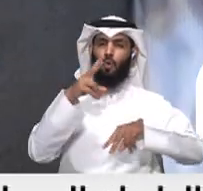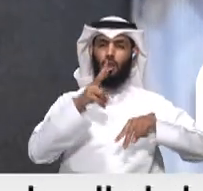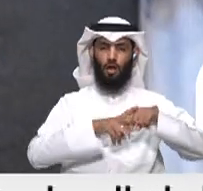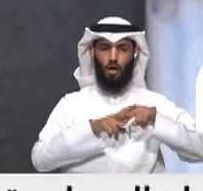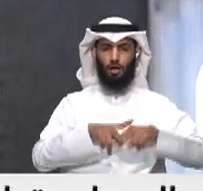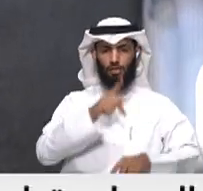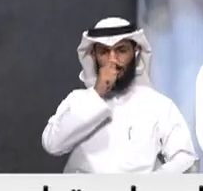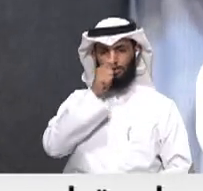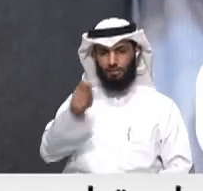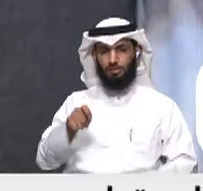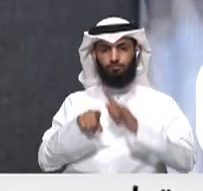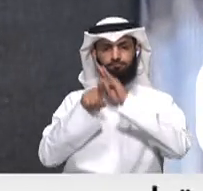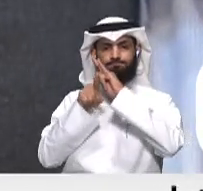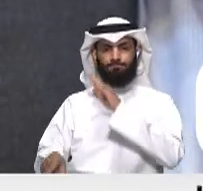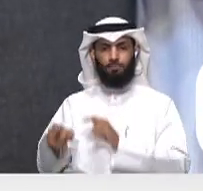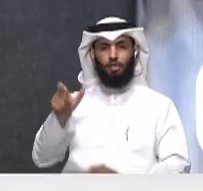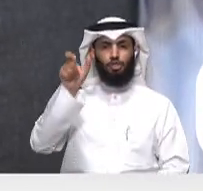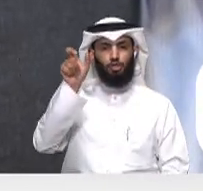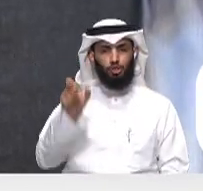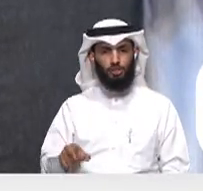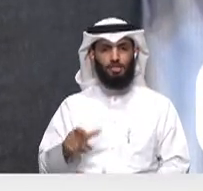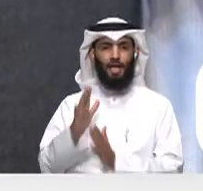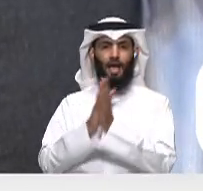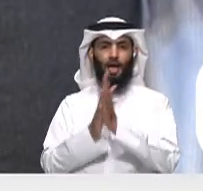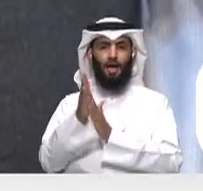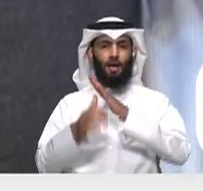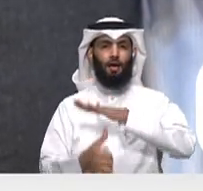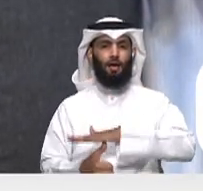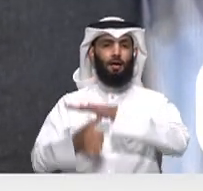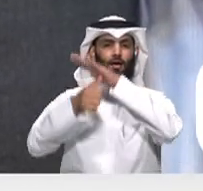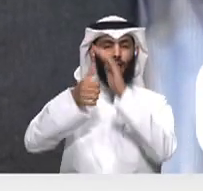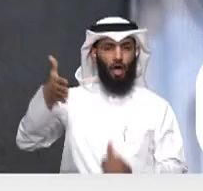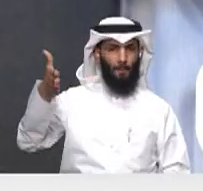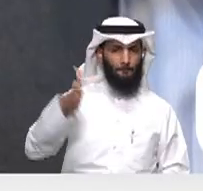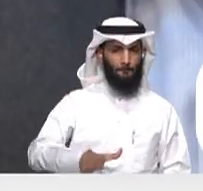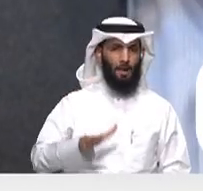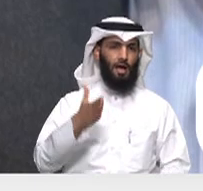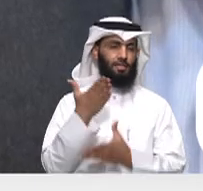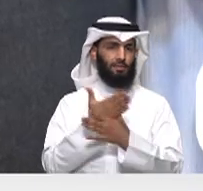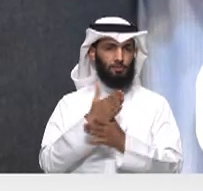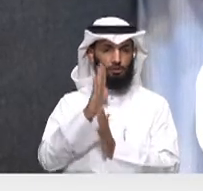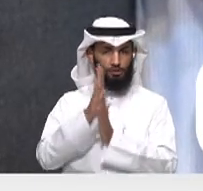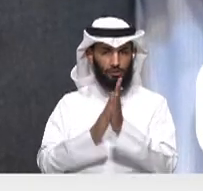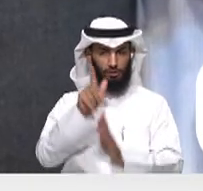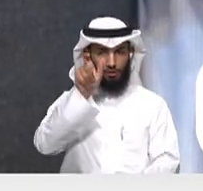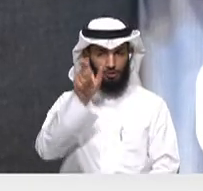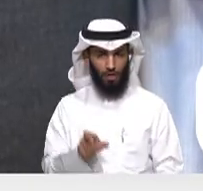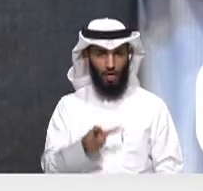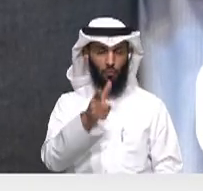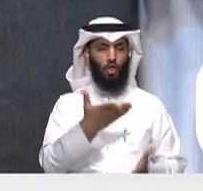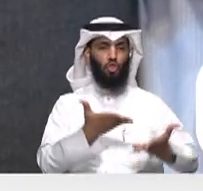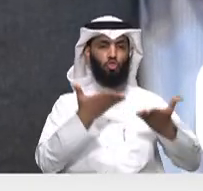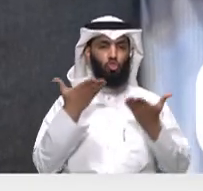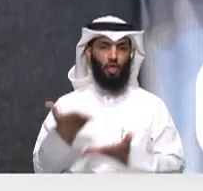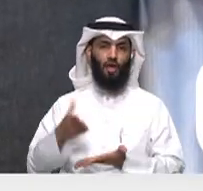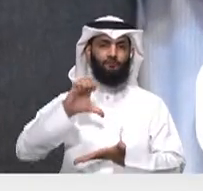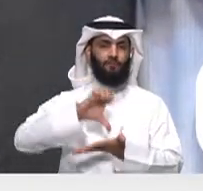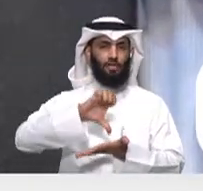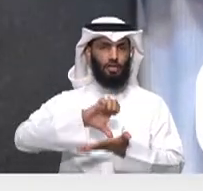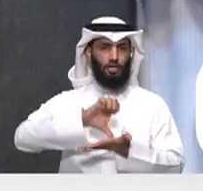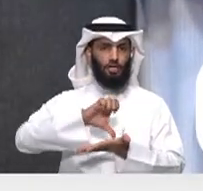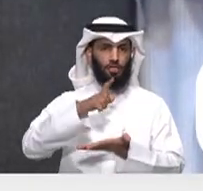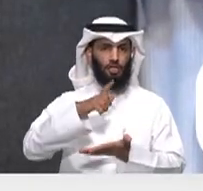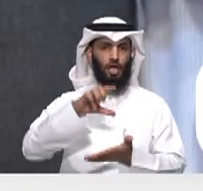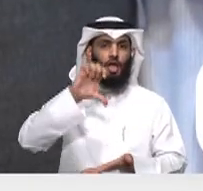هنية وهو كان عضو أو ضيف على إيران وحضر وشارك في مراسم